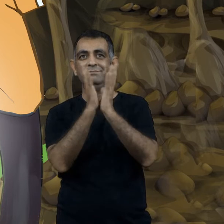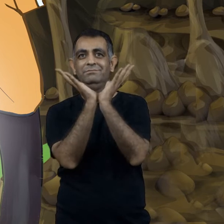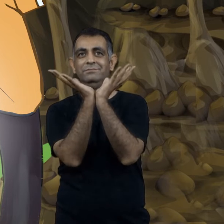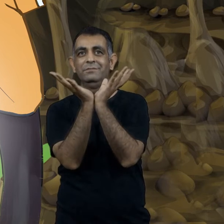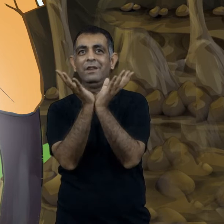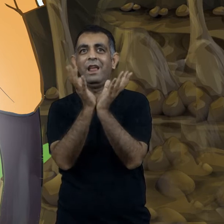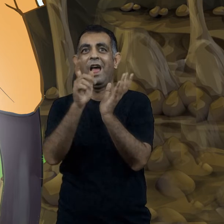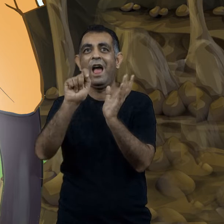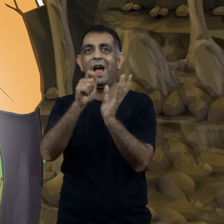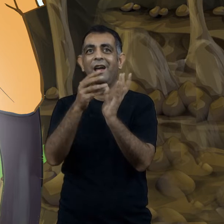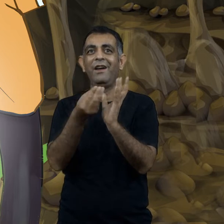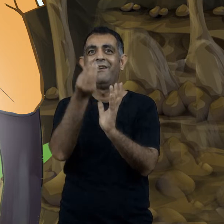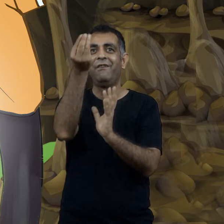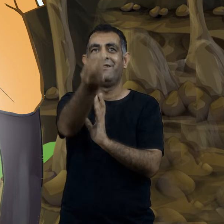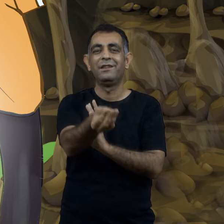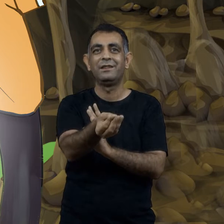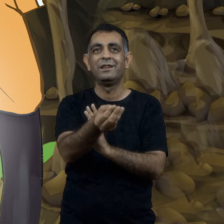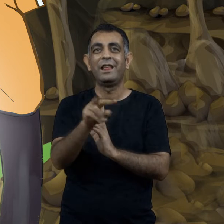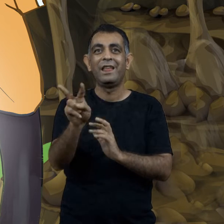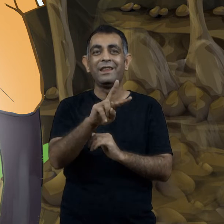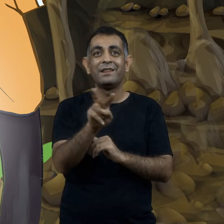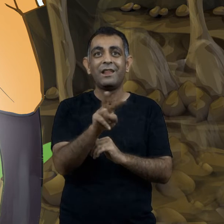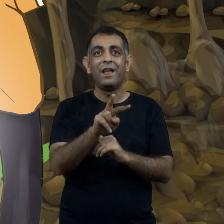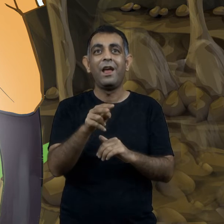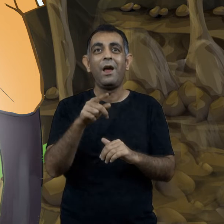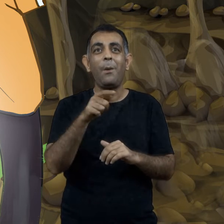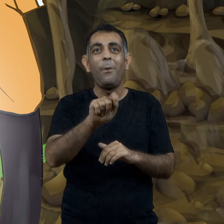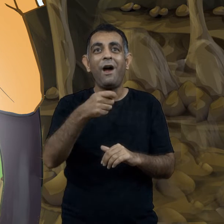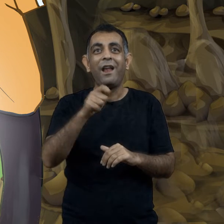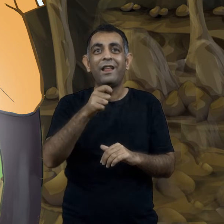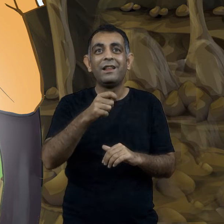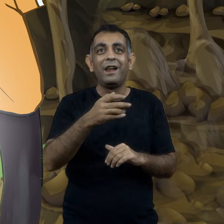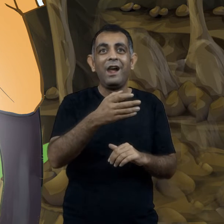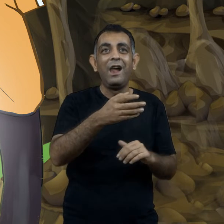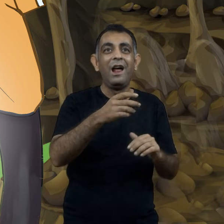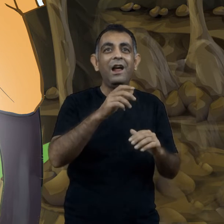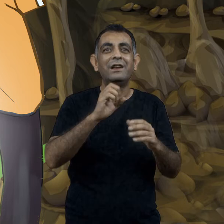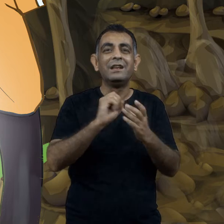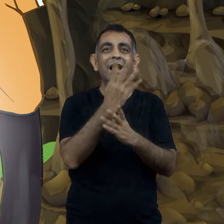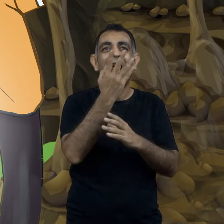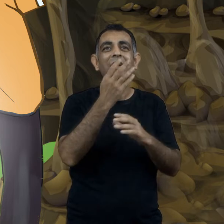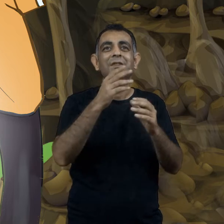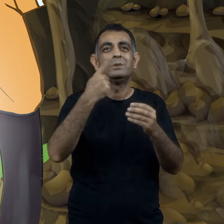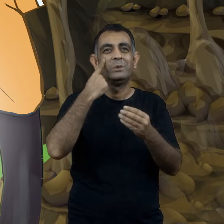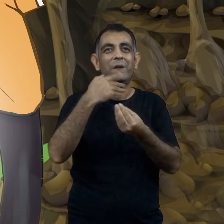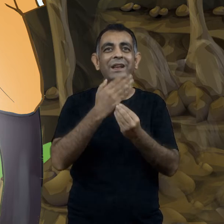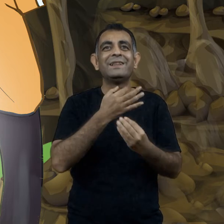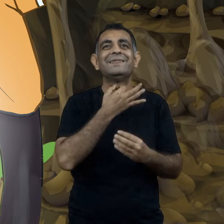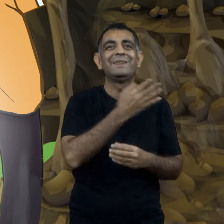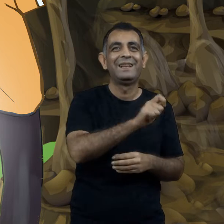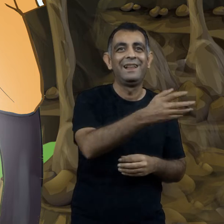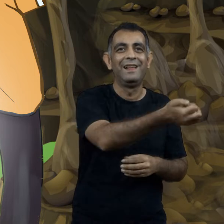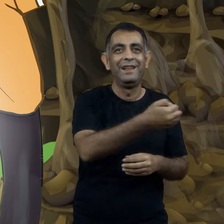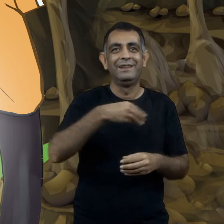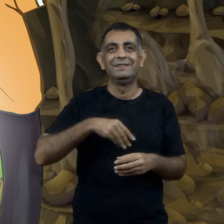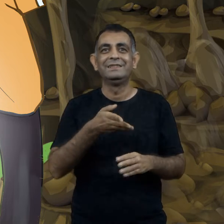kocaman açılarak içindeki mermer anahtarı onlara verdi. İkisi de bu göz kamaştıran lale soğanına teşekkür